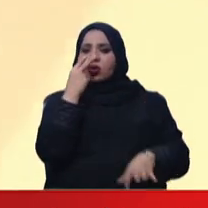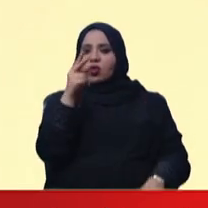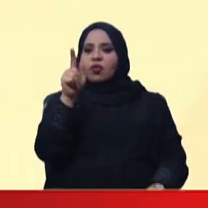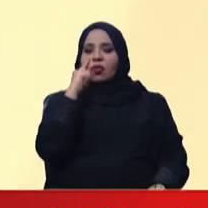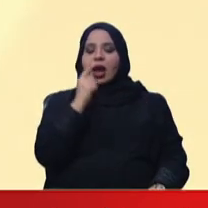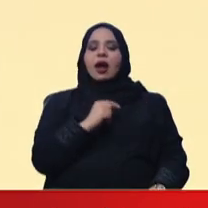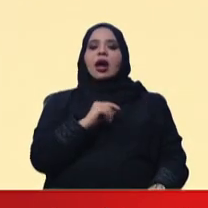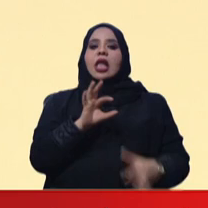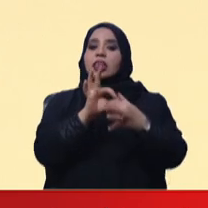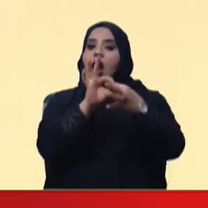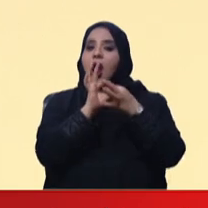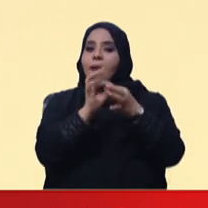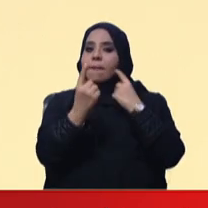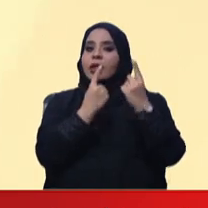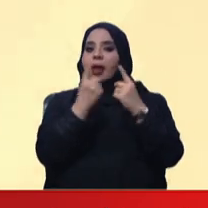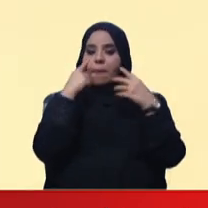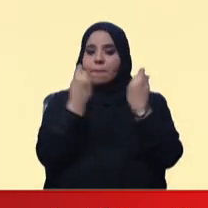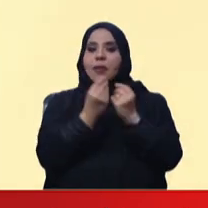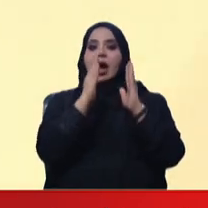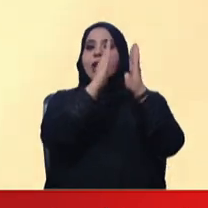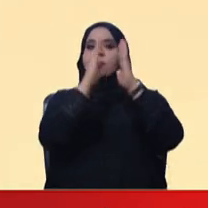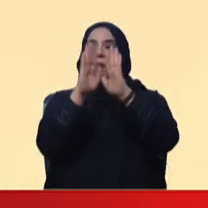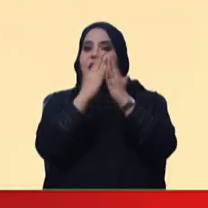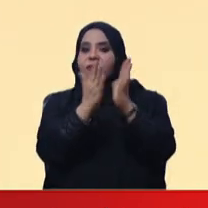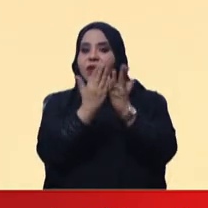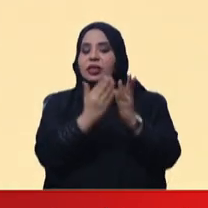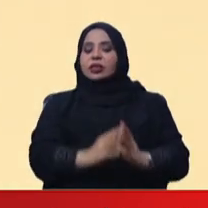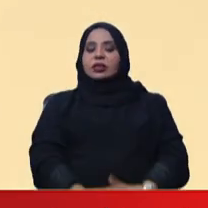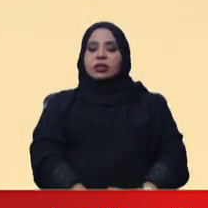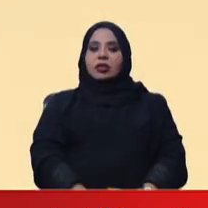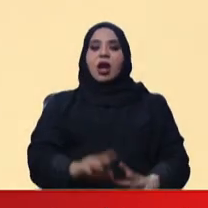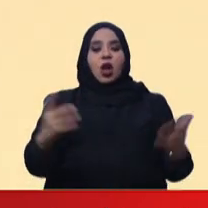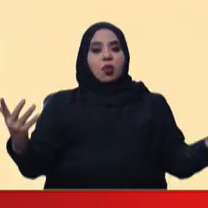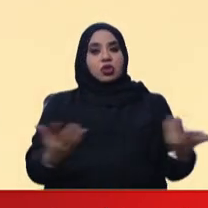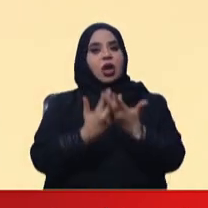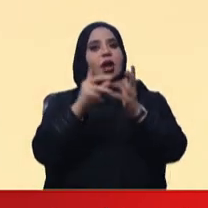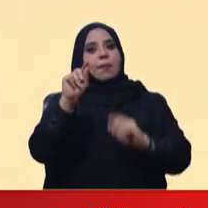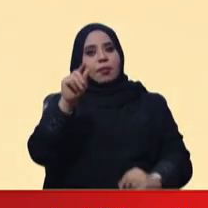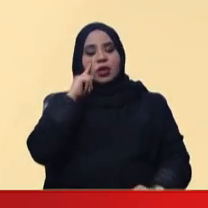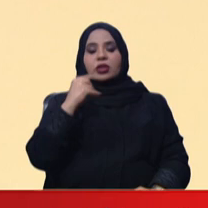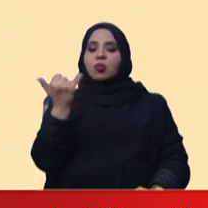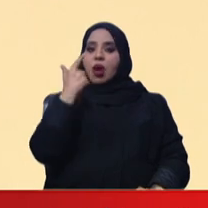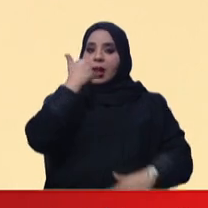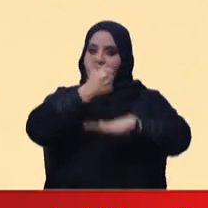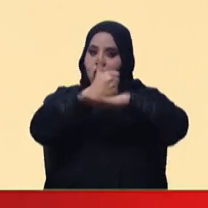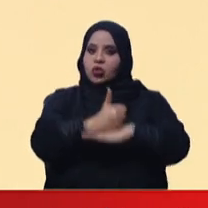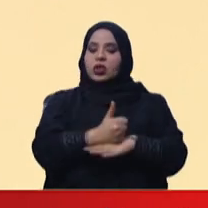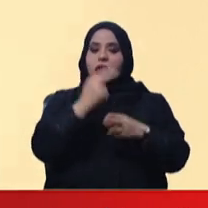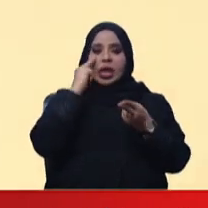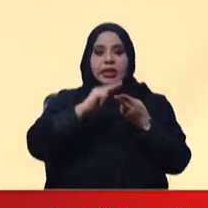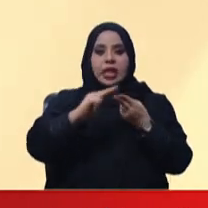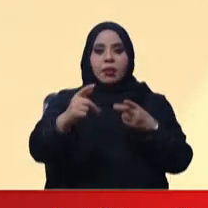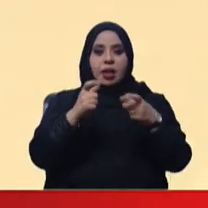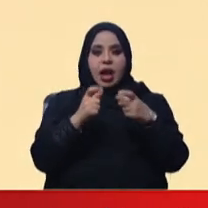الملفات ومشاركتها الفاعلة في إرساء أسس السلام والأمن على